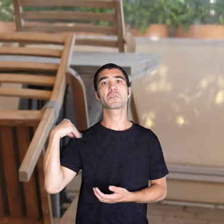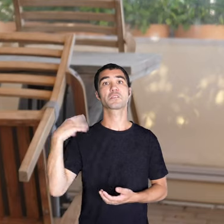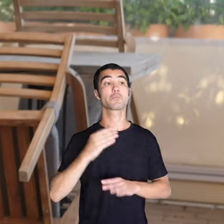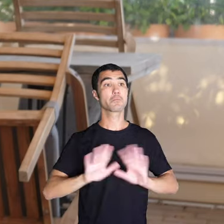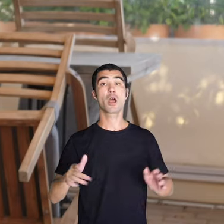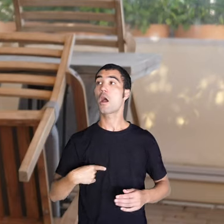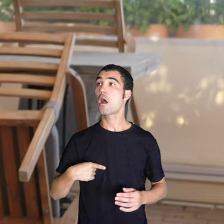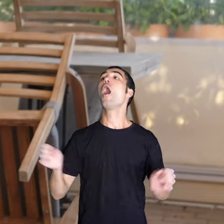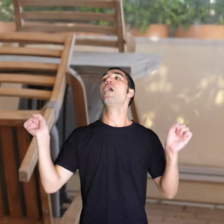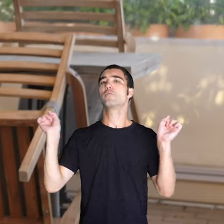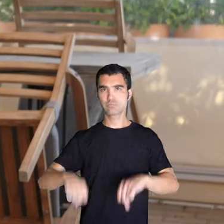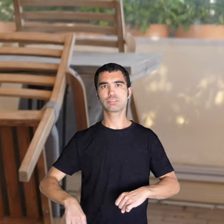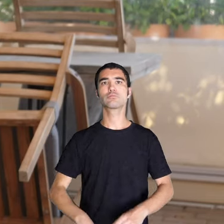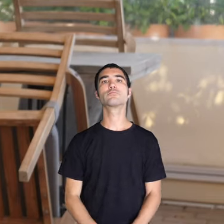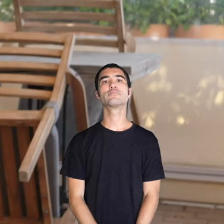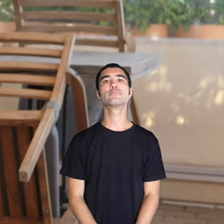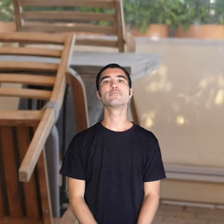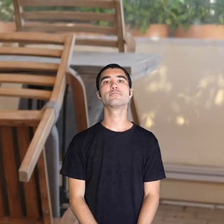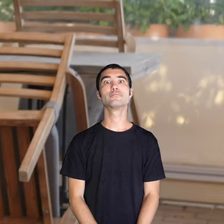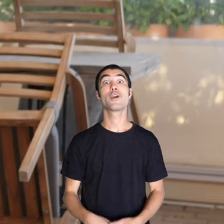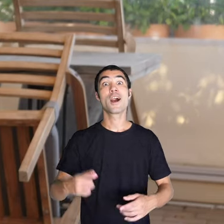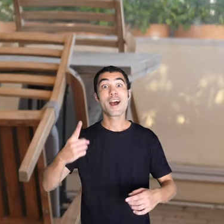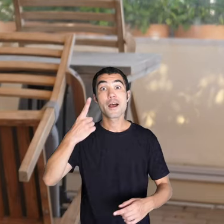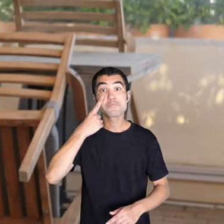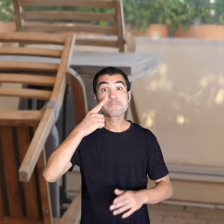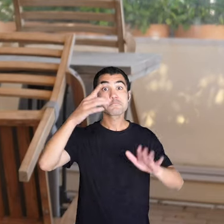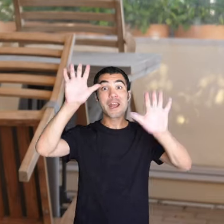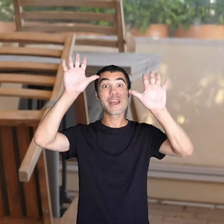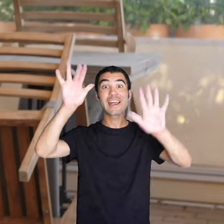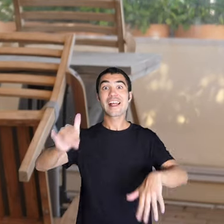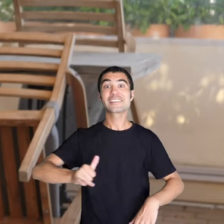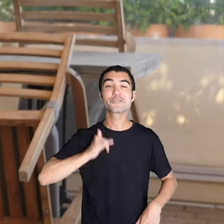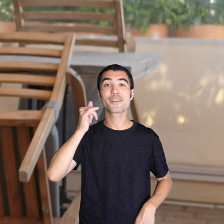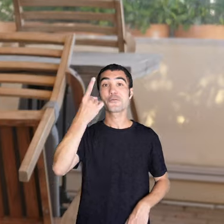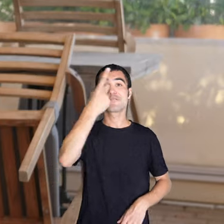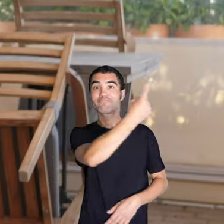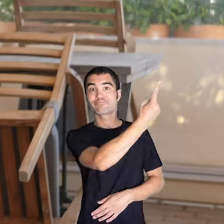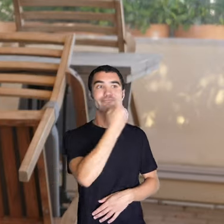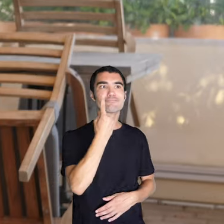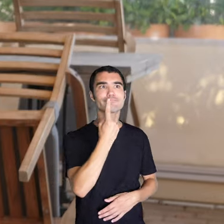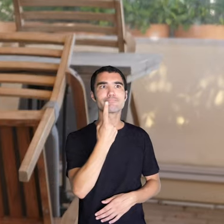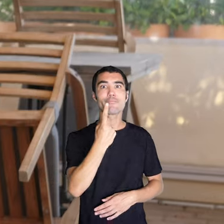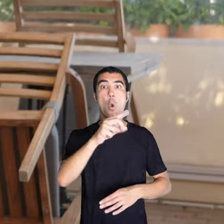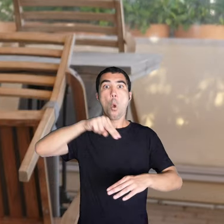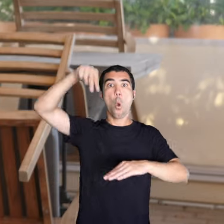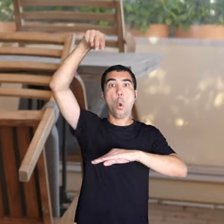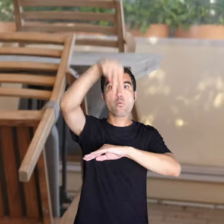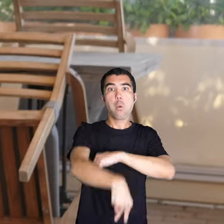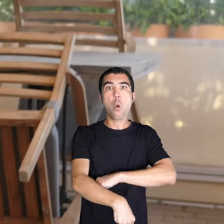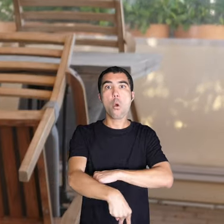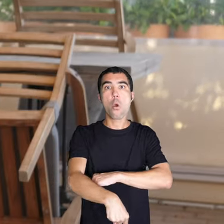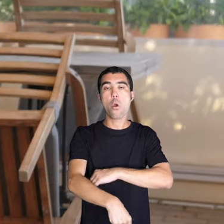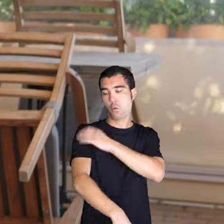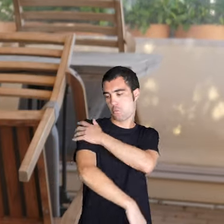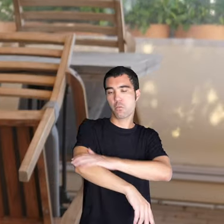que no venga. I mira tu, i va entrar un, i va caure, i se va rompre